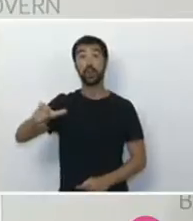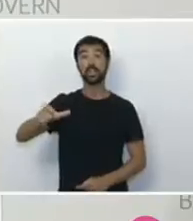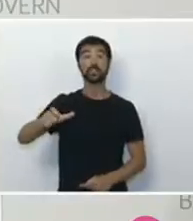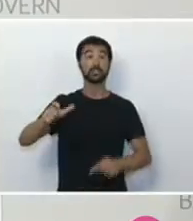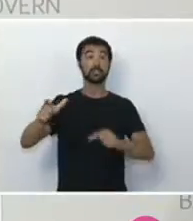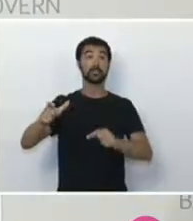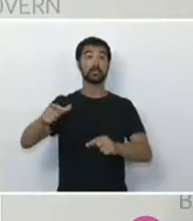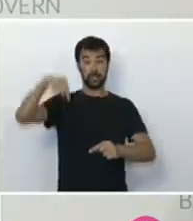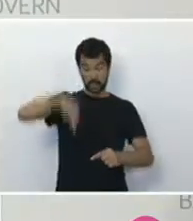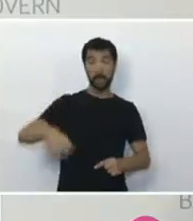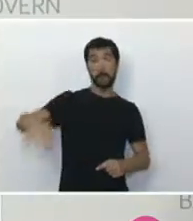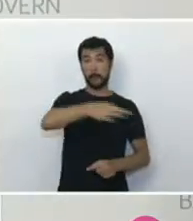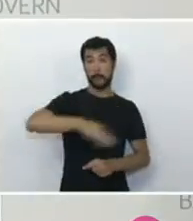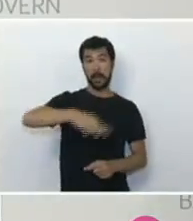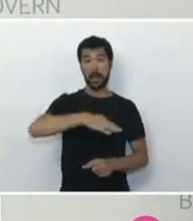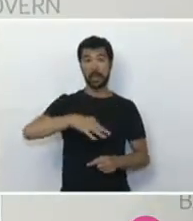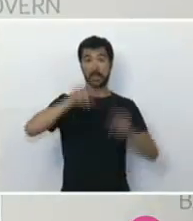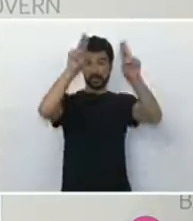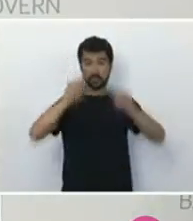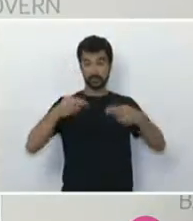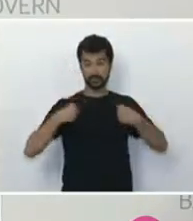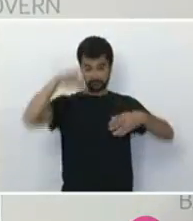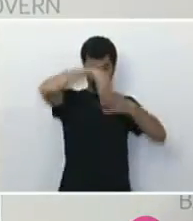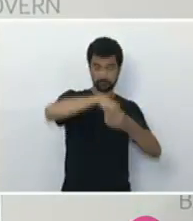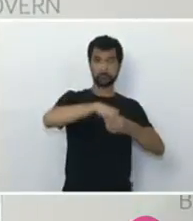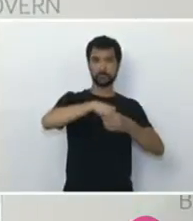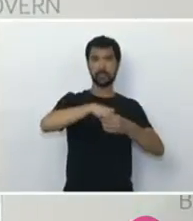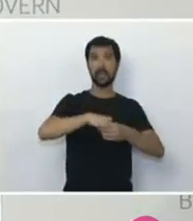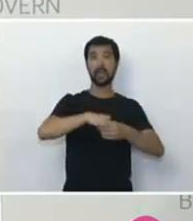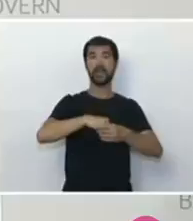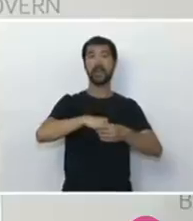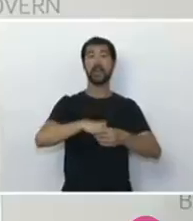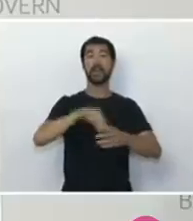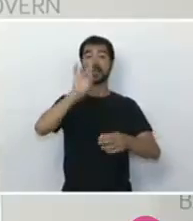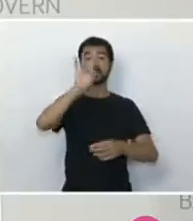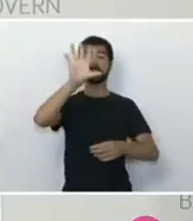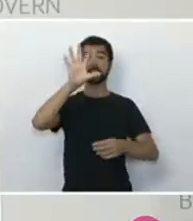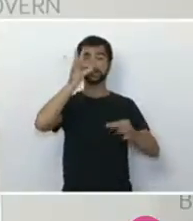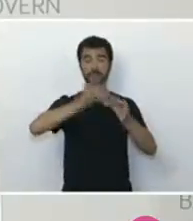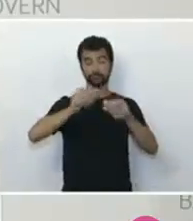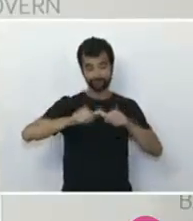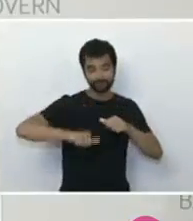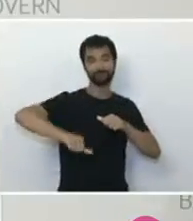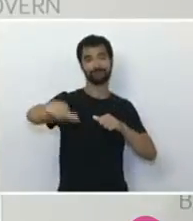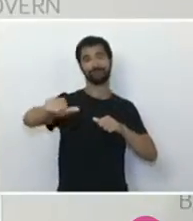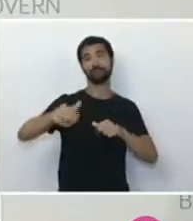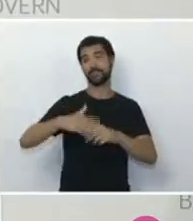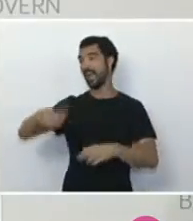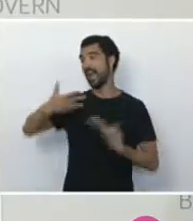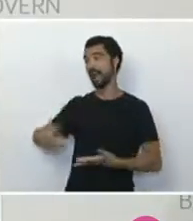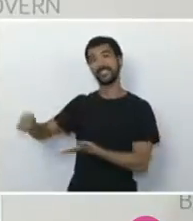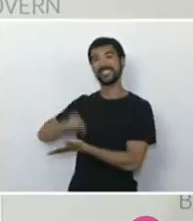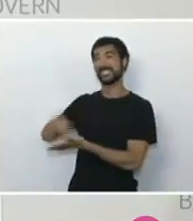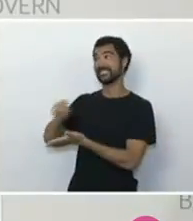o una residència de persones majors de la nostra comunitat autònoma, a partir dels 15 de setembre, perquè hem de donar temps a que es pugui contratar,